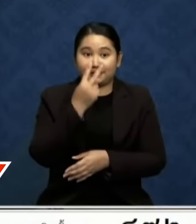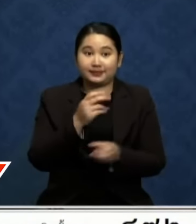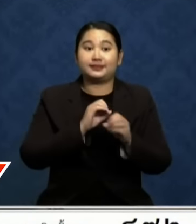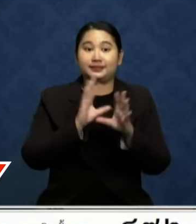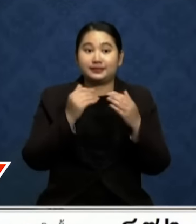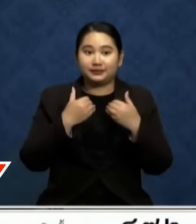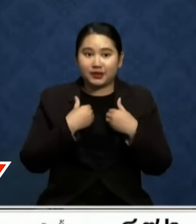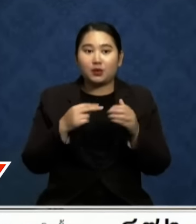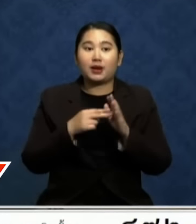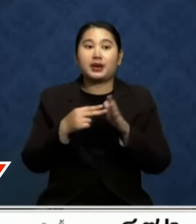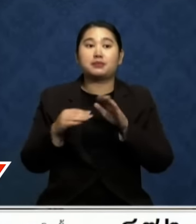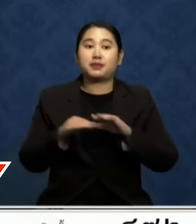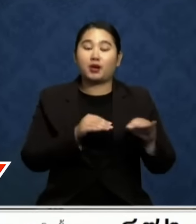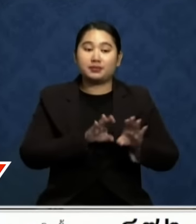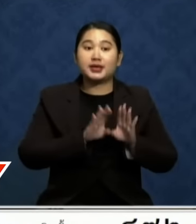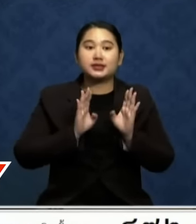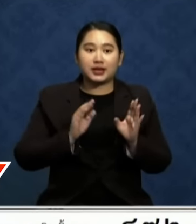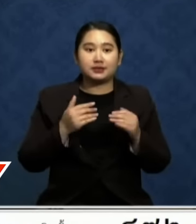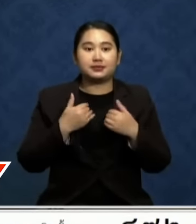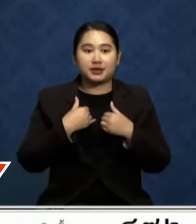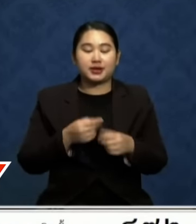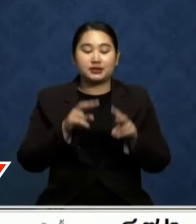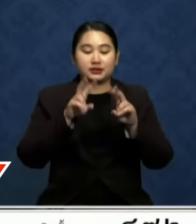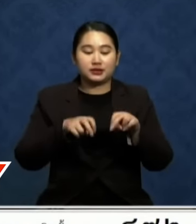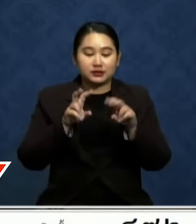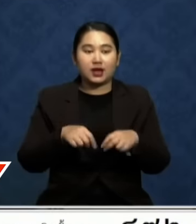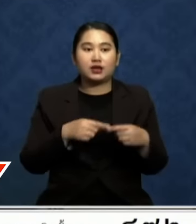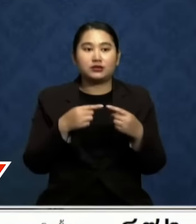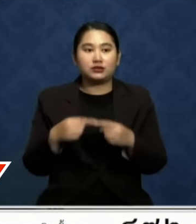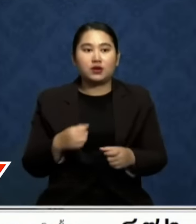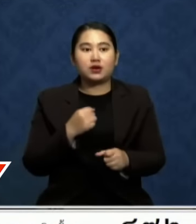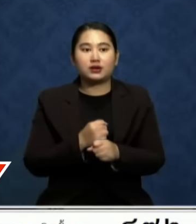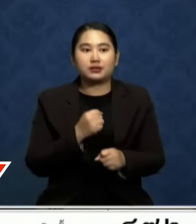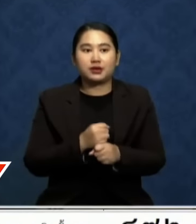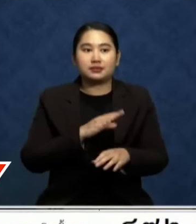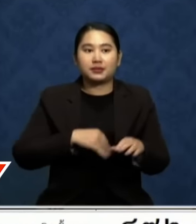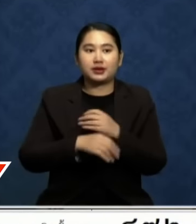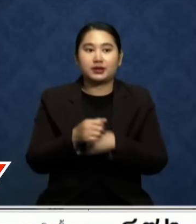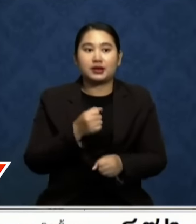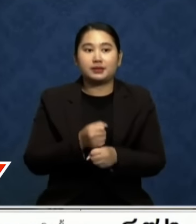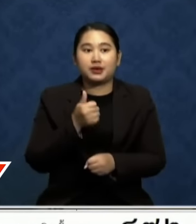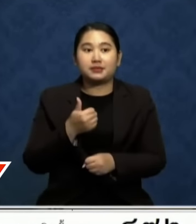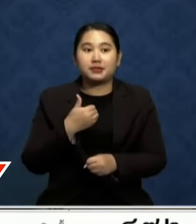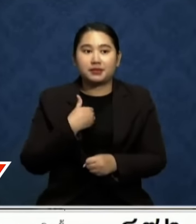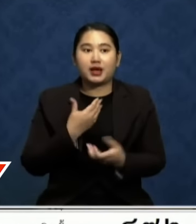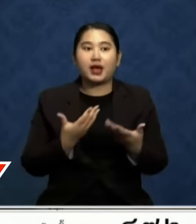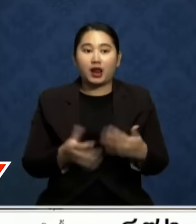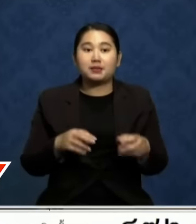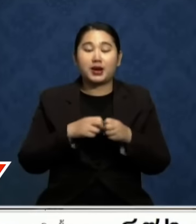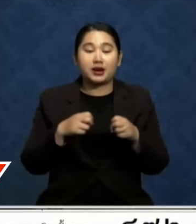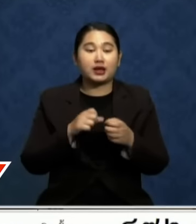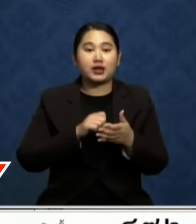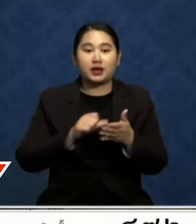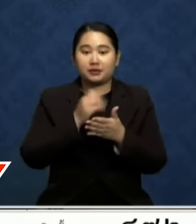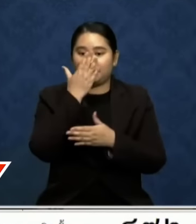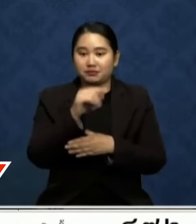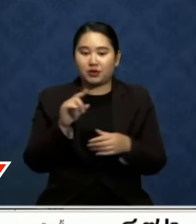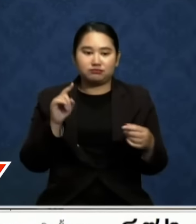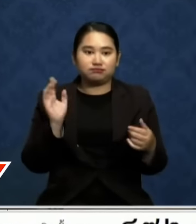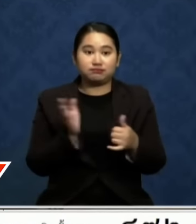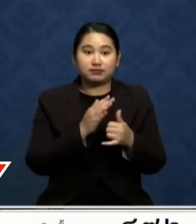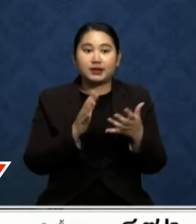านนั่นแหละจะพร้อมที่จะเปิดใจในการที่จะศึกษาและนำมาใช้ปฏิบัติได้หรือไม่ไม่ใช่ว่าอยู่ดีๆจะมาแก้ปัญหาด้วยความรุนแรงเพียงอย่างเดียวเท่